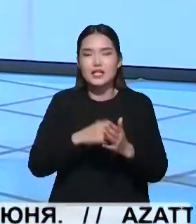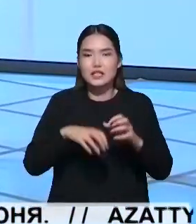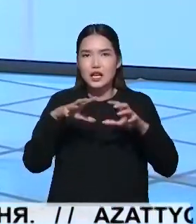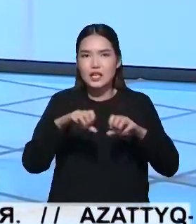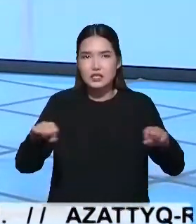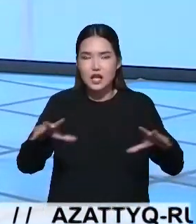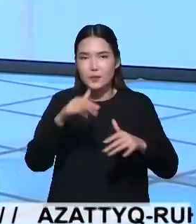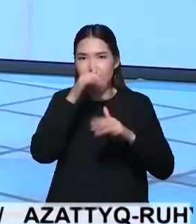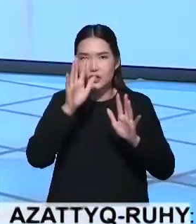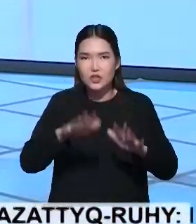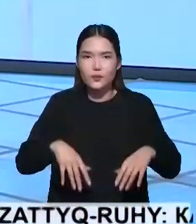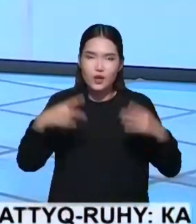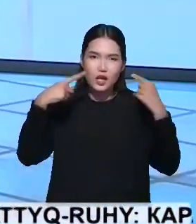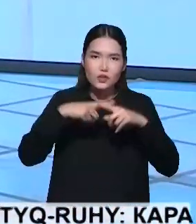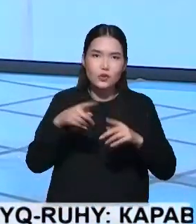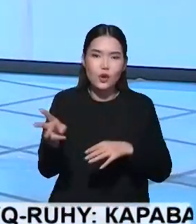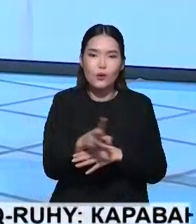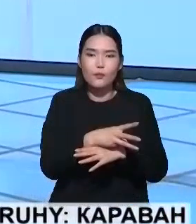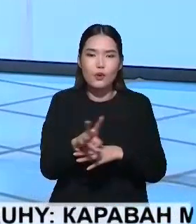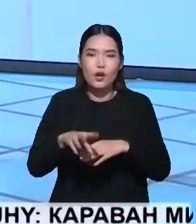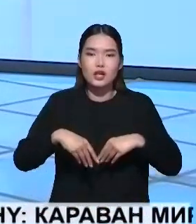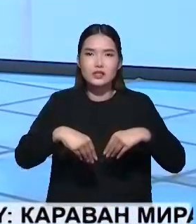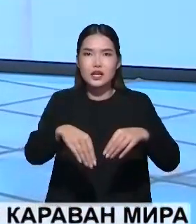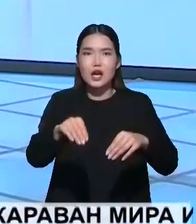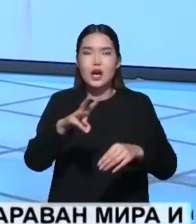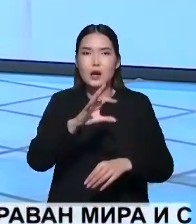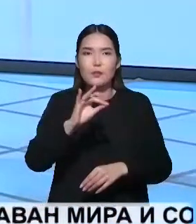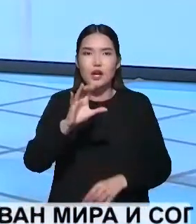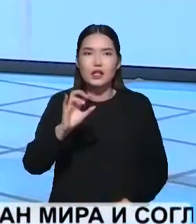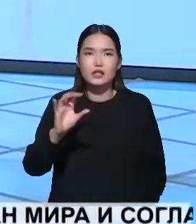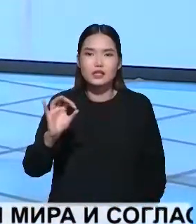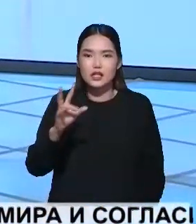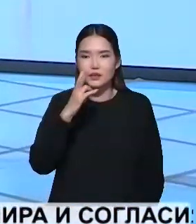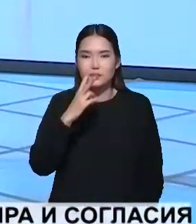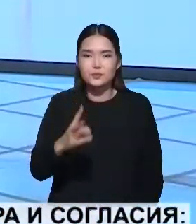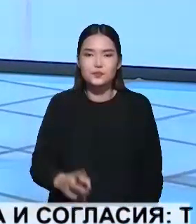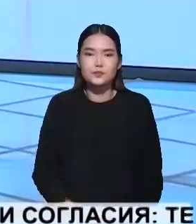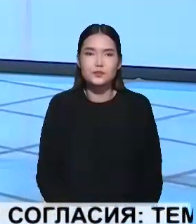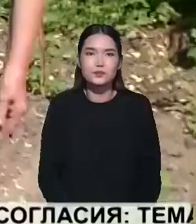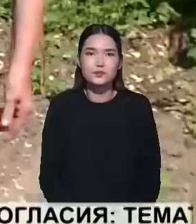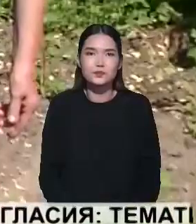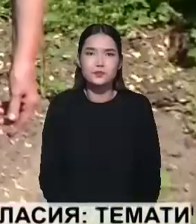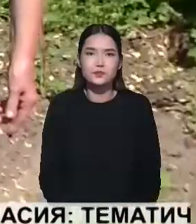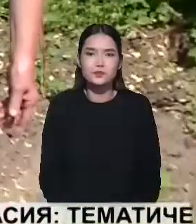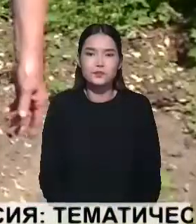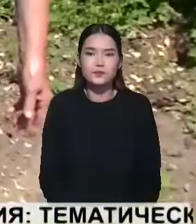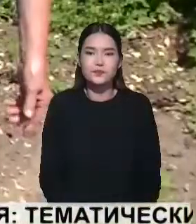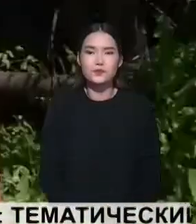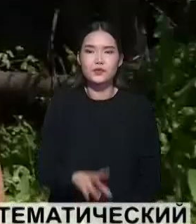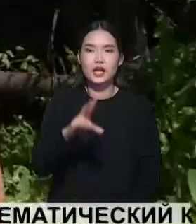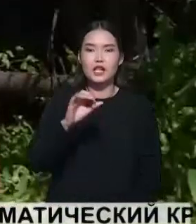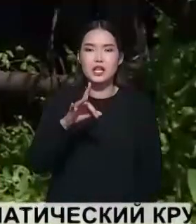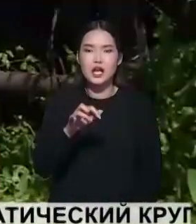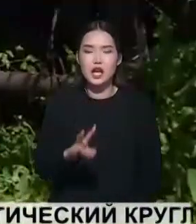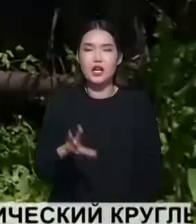светом невозможно включить технику для полива огородов. Марина Иневатова разбиралась в проблеме. Лидия Шиповалова в